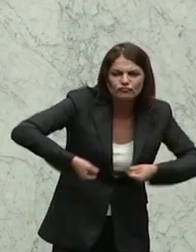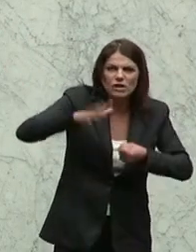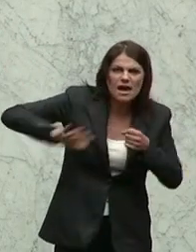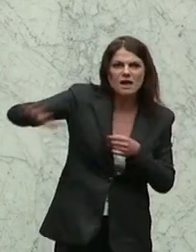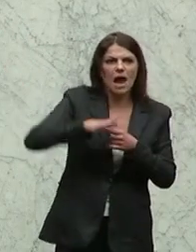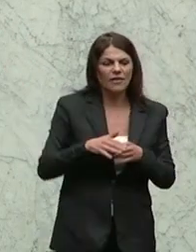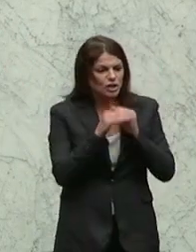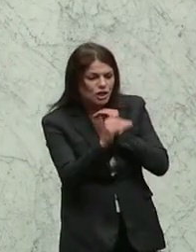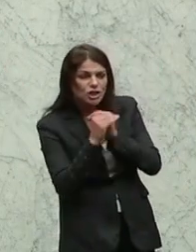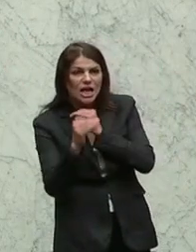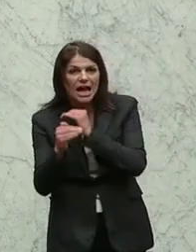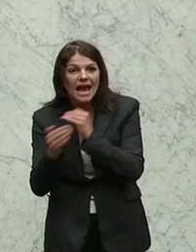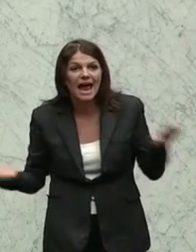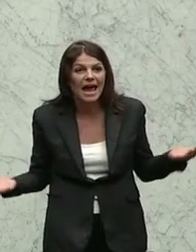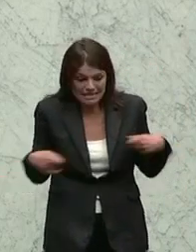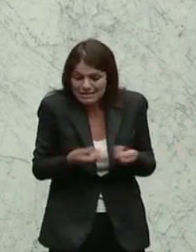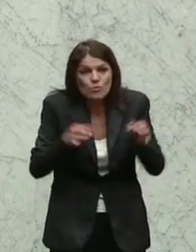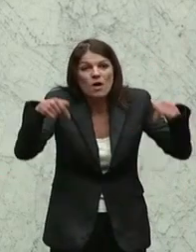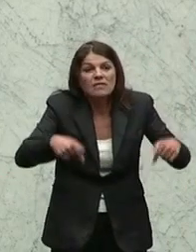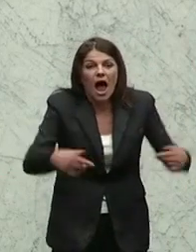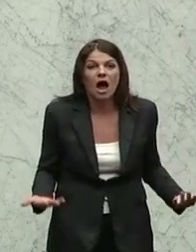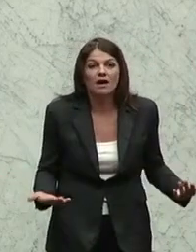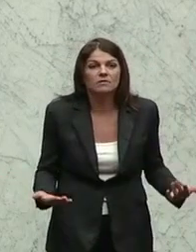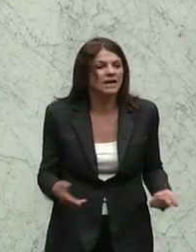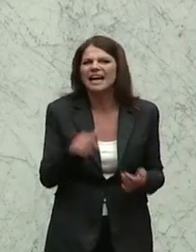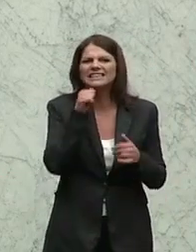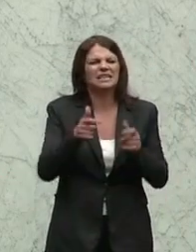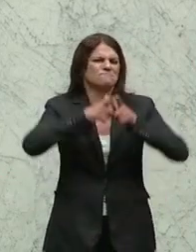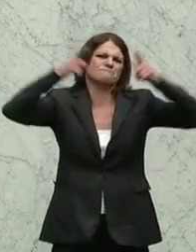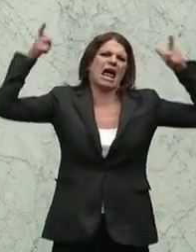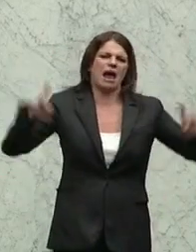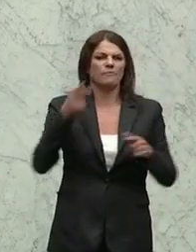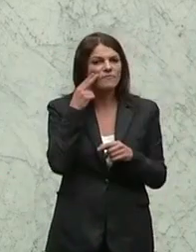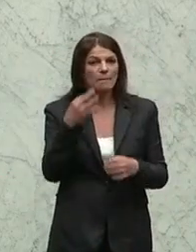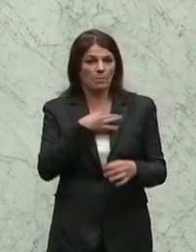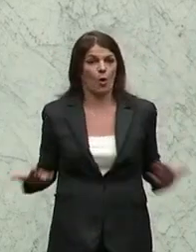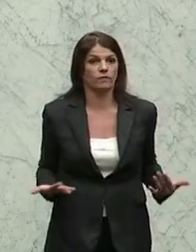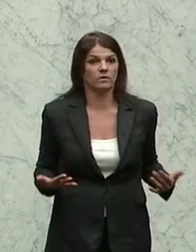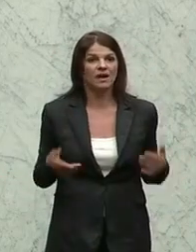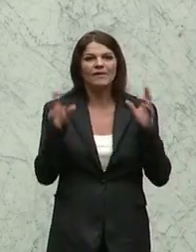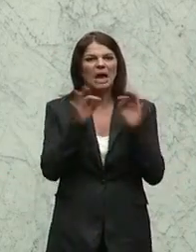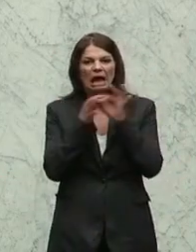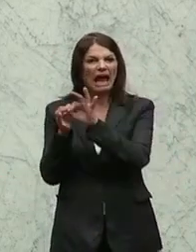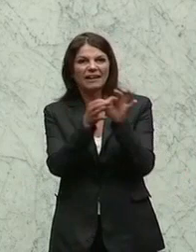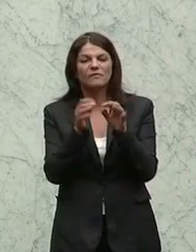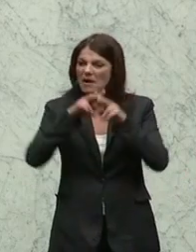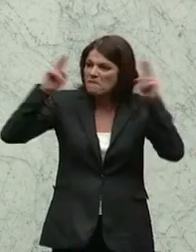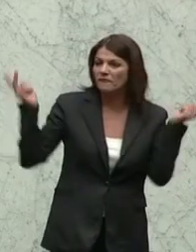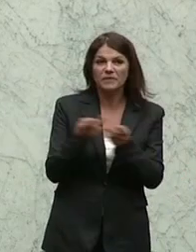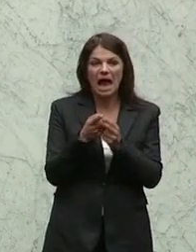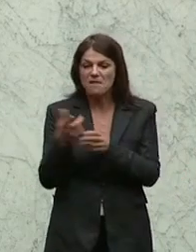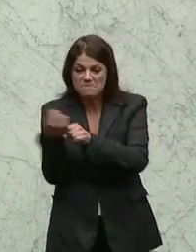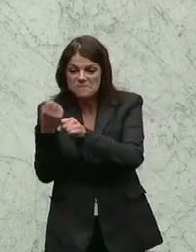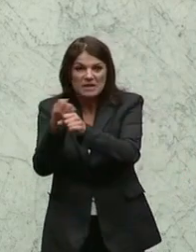und so weiter, die Seenlandschaften, die sind nur hier. Und es trifft nicht die Konzerne, die Großen, die mit ihren Ketten weltweit ihre Gewinne durch die